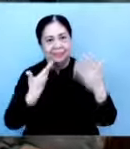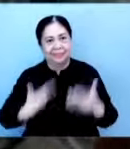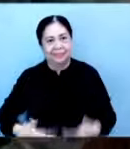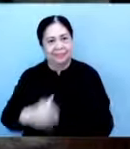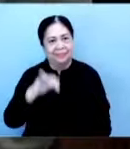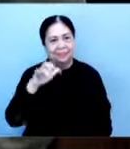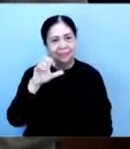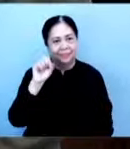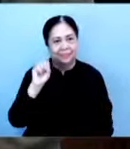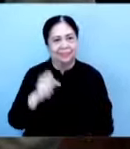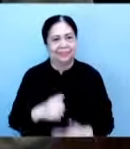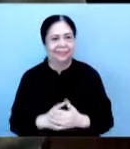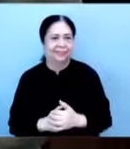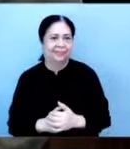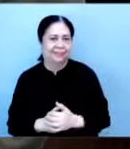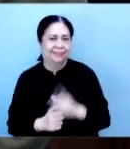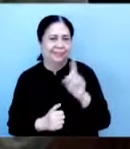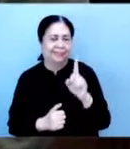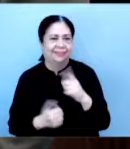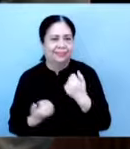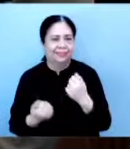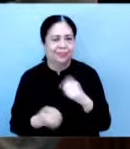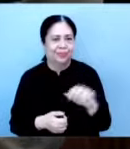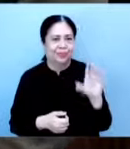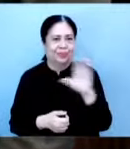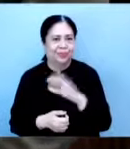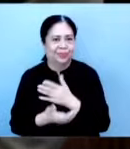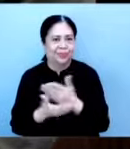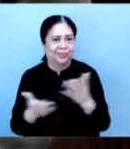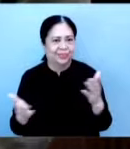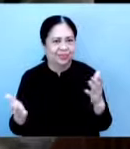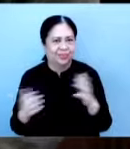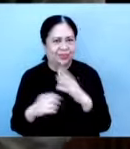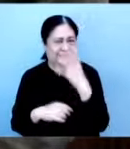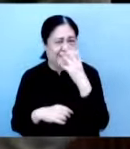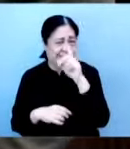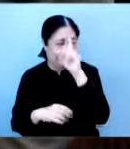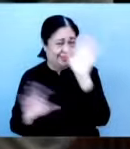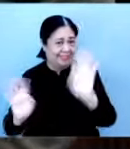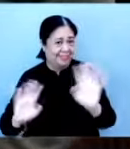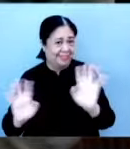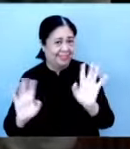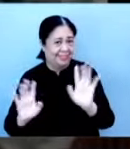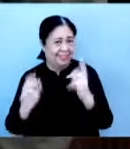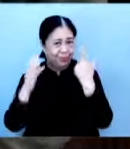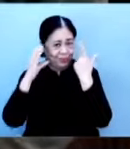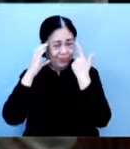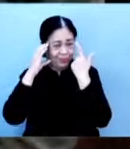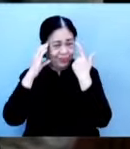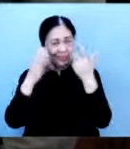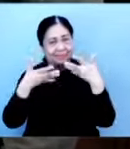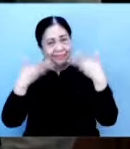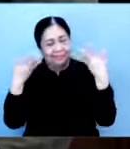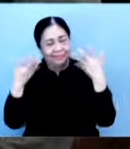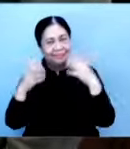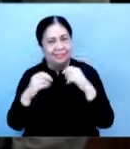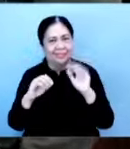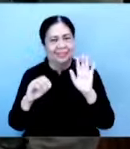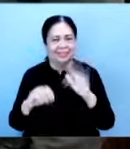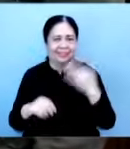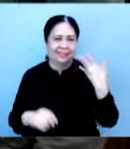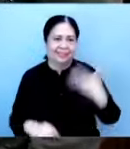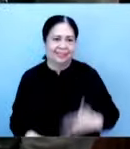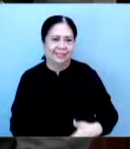de losantos isama Na sa morning mantra What init ulo kapatid kulang tayo smile and Chill pa rin ako po